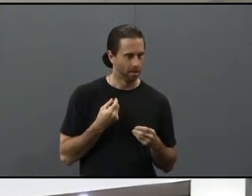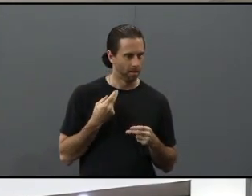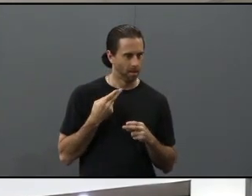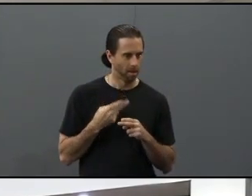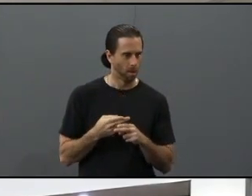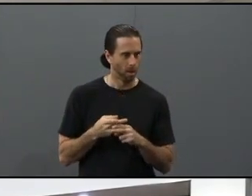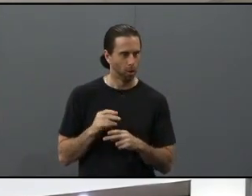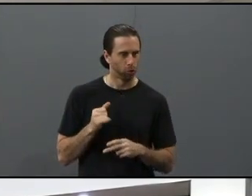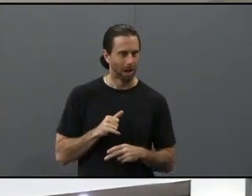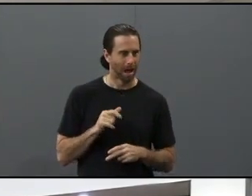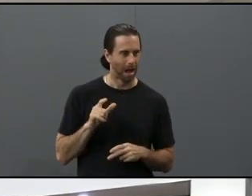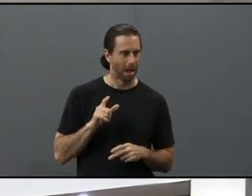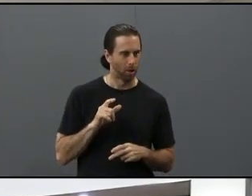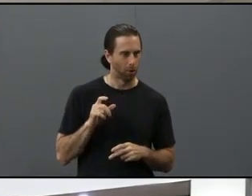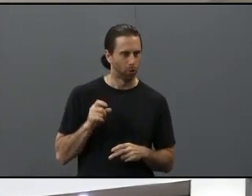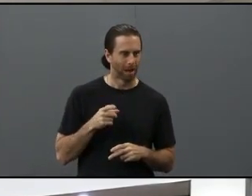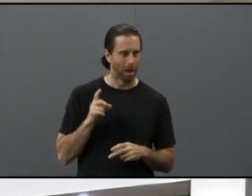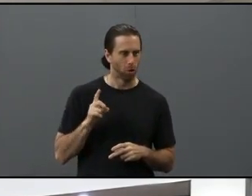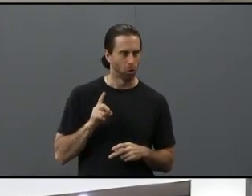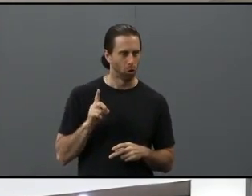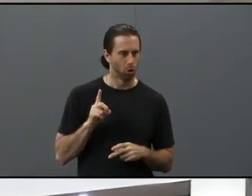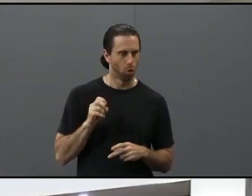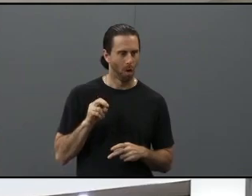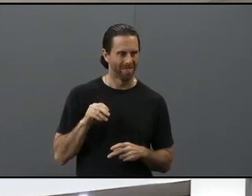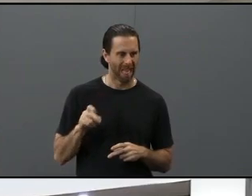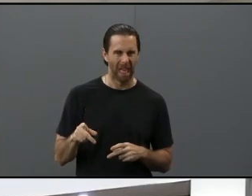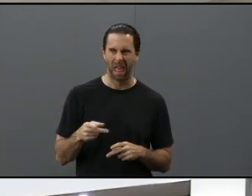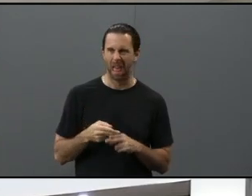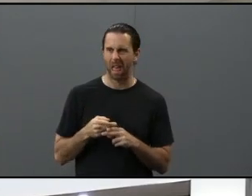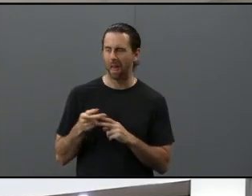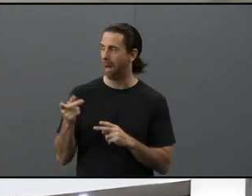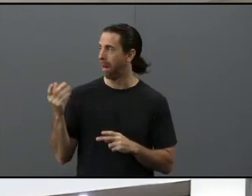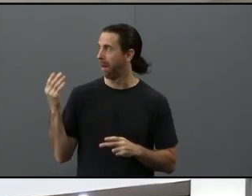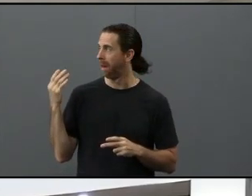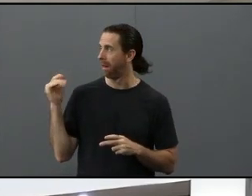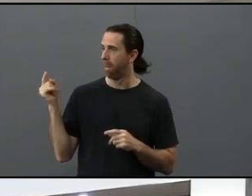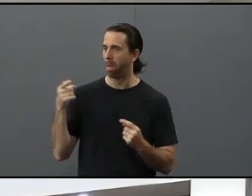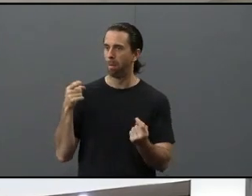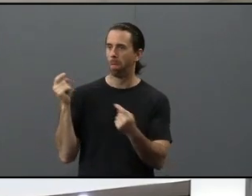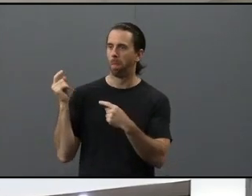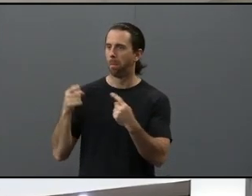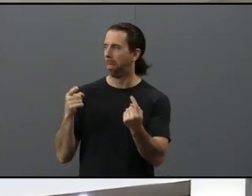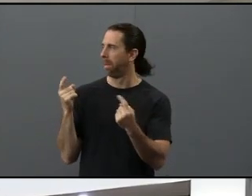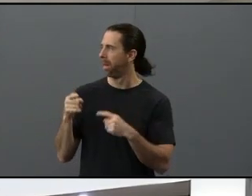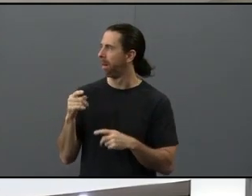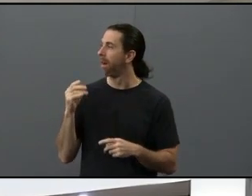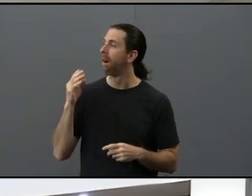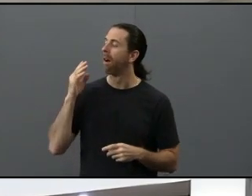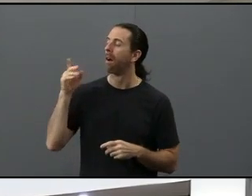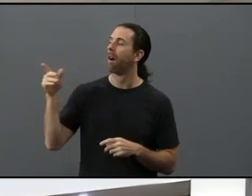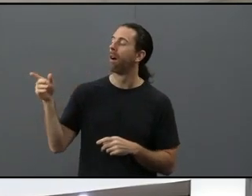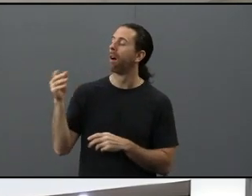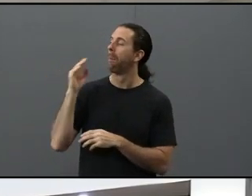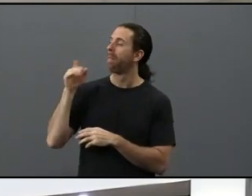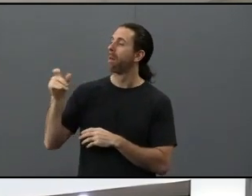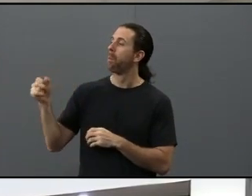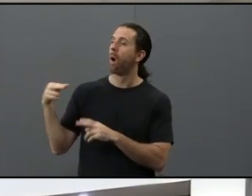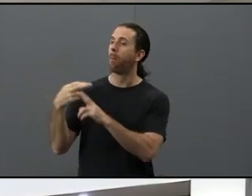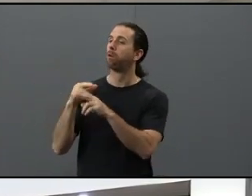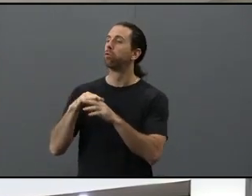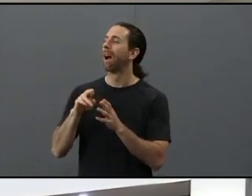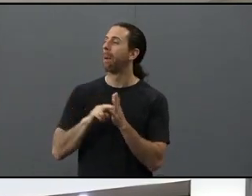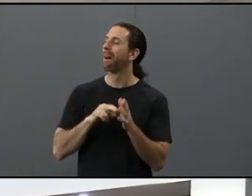gens l'anglois l'anonyme ok c'est moi qui vous pose la question mais ça on le sait depuis le début que c'est vous l'anonyme oui alors ma je sais pas si on pourrait répondre sur le